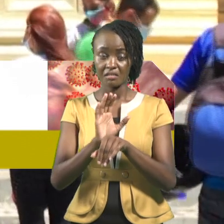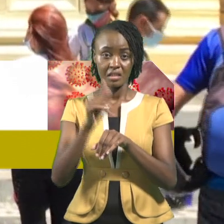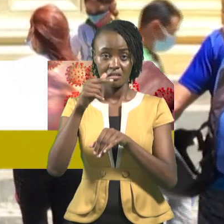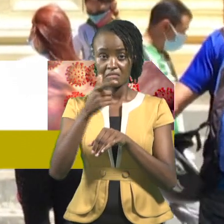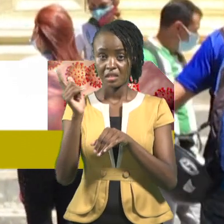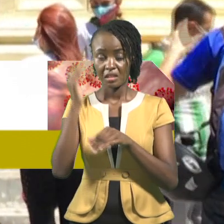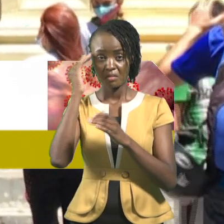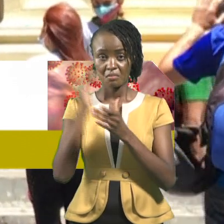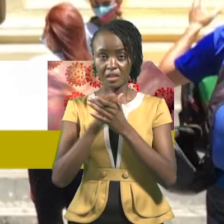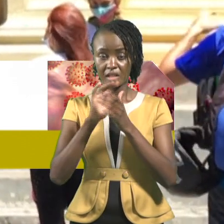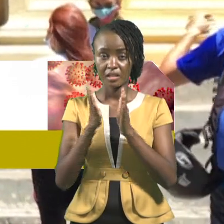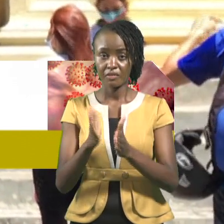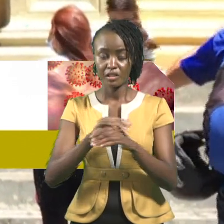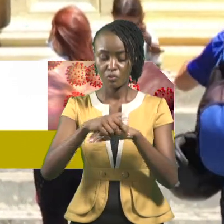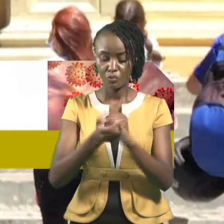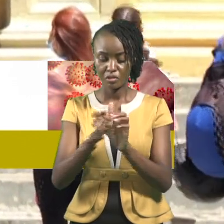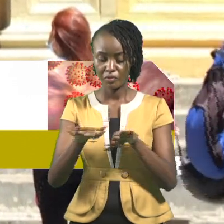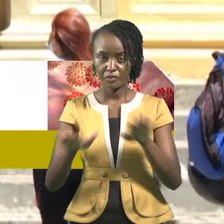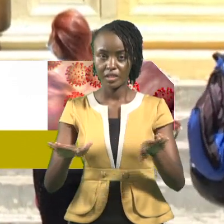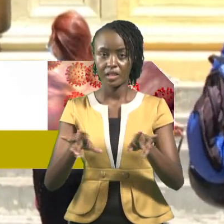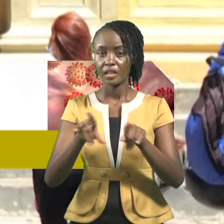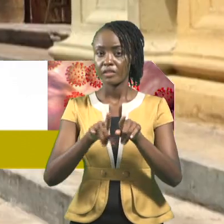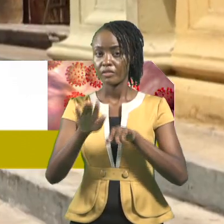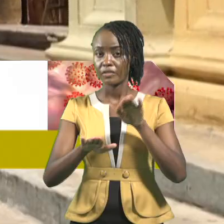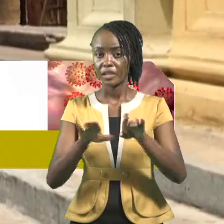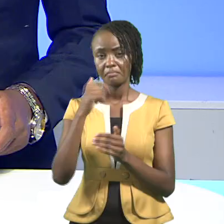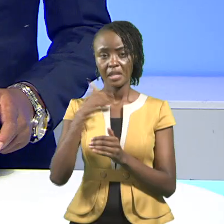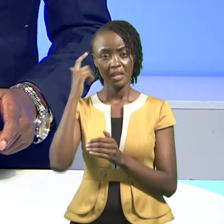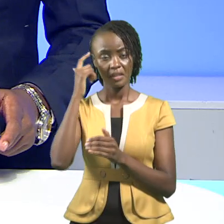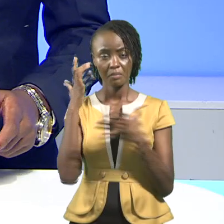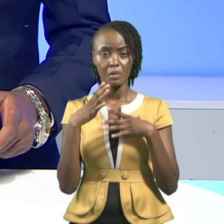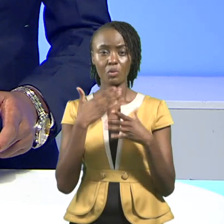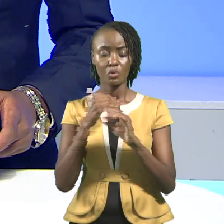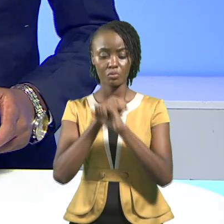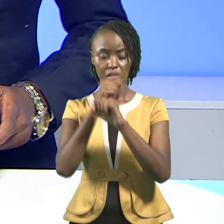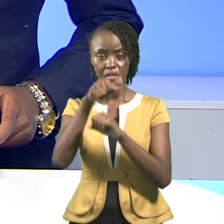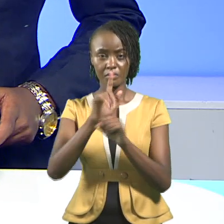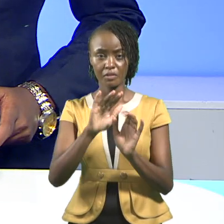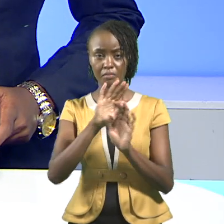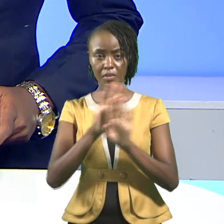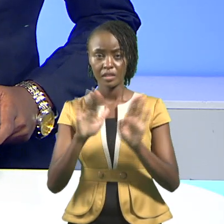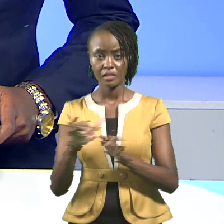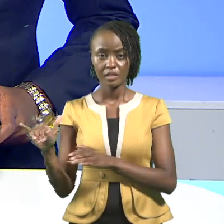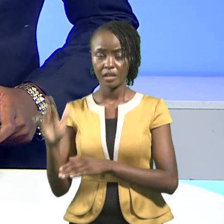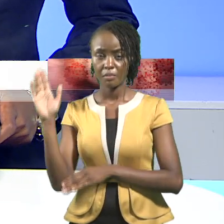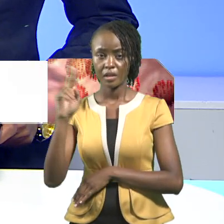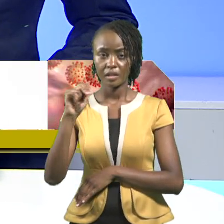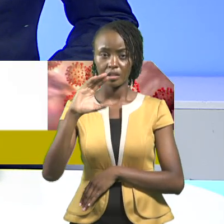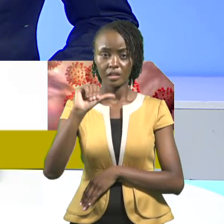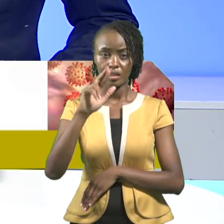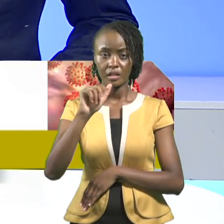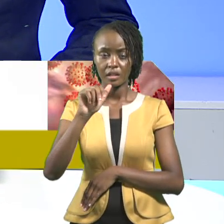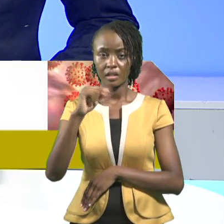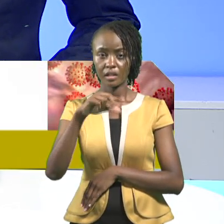na kuomba kwenye mlango wa kanisa, huku ndani likisalia tupu. Raia wa nchi ya Nicaragua wana tamaduni ya kuvalia